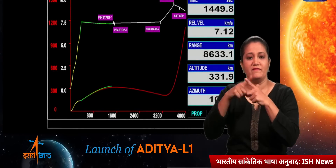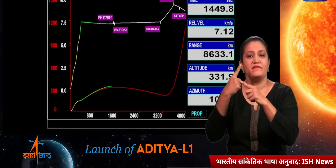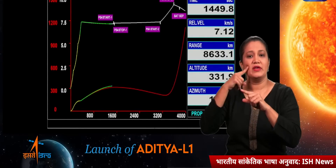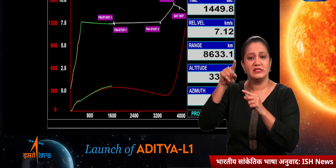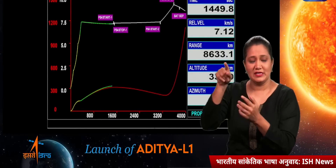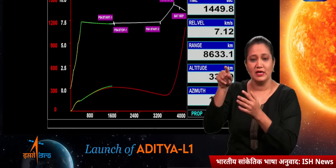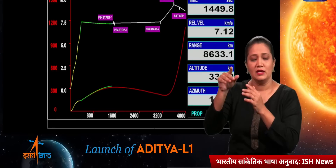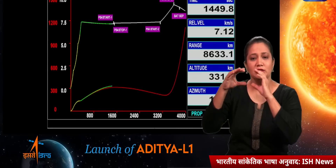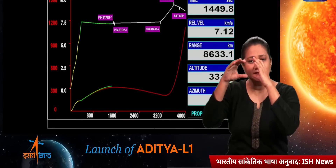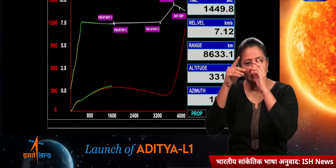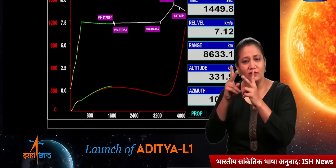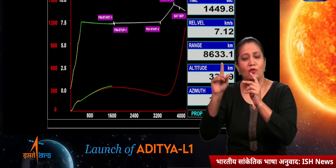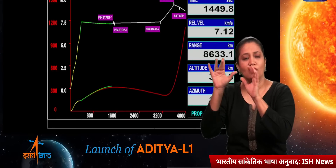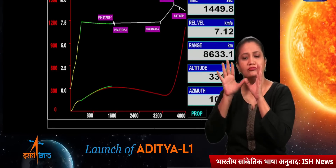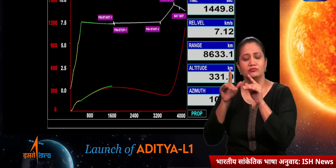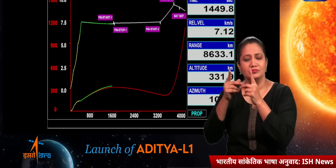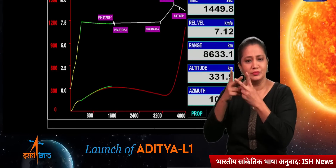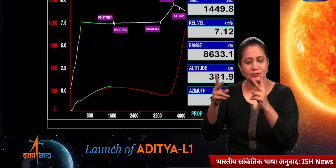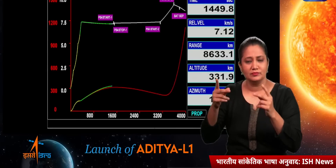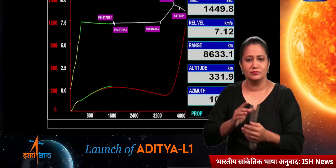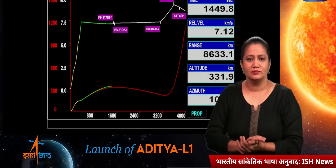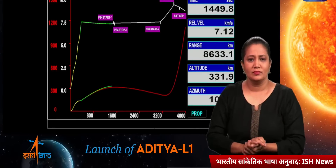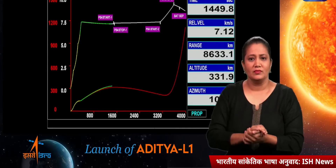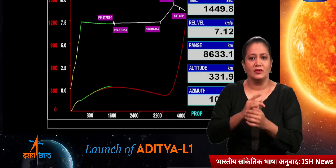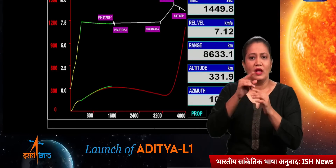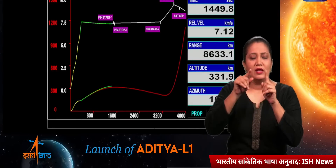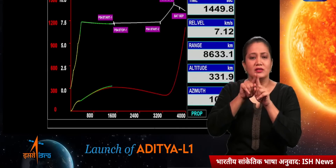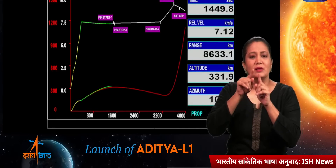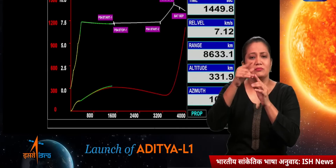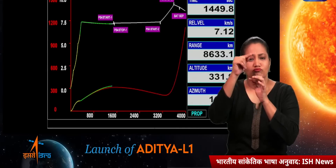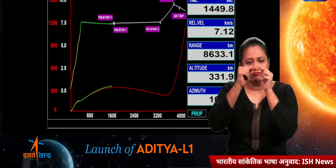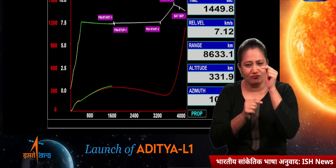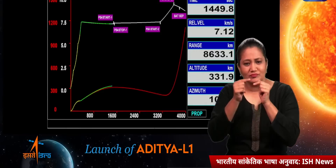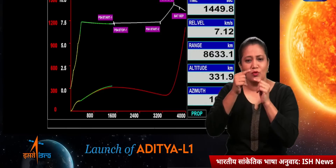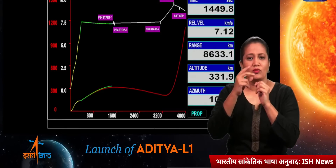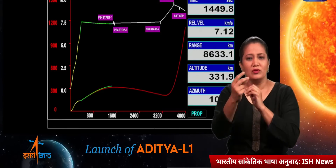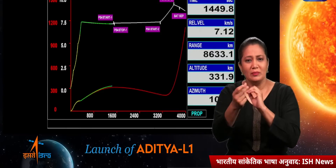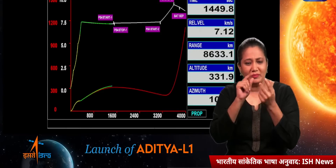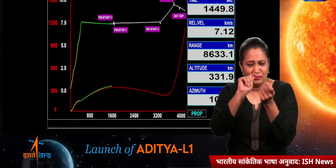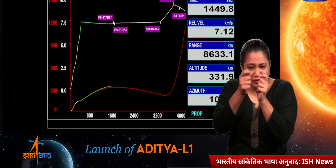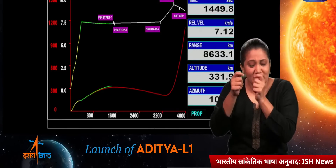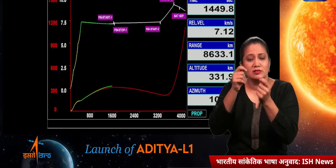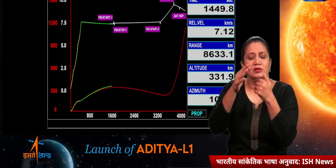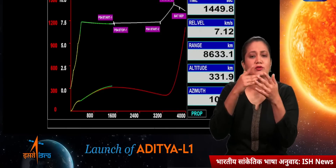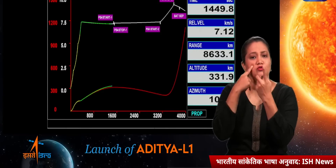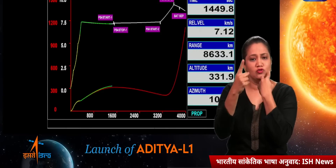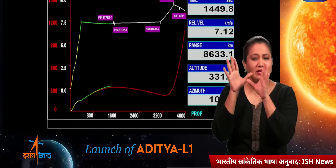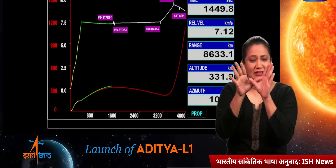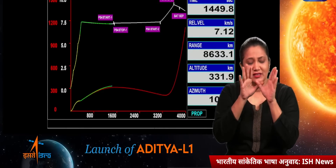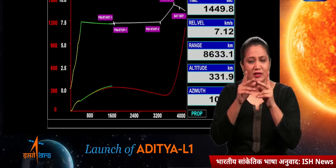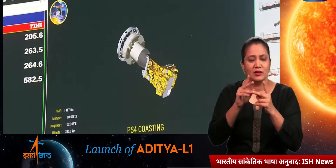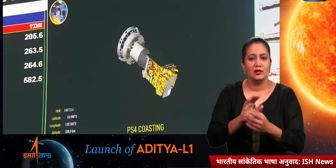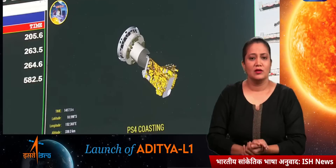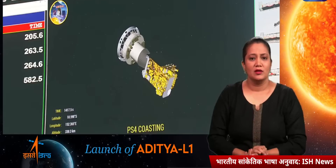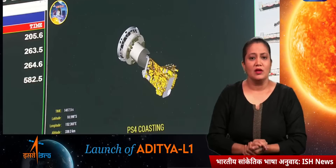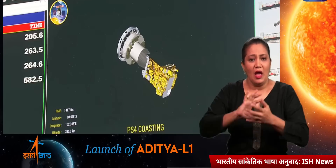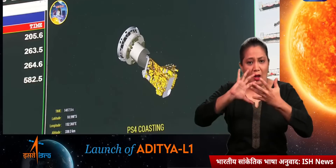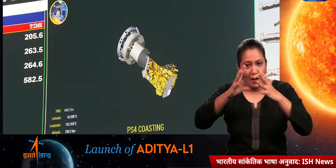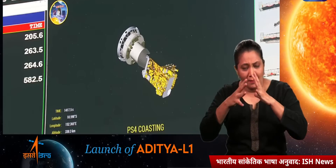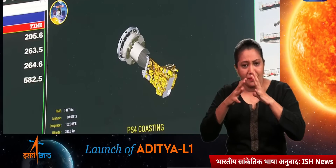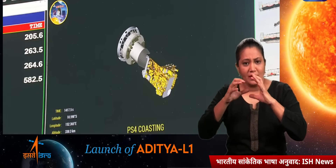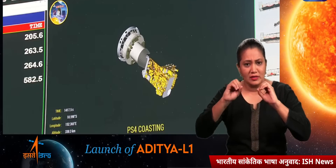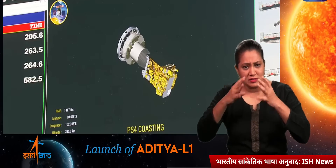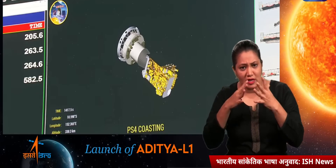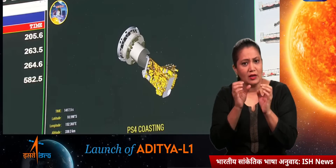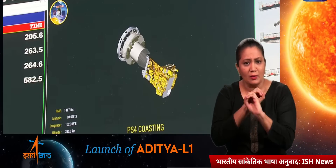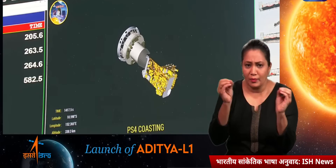इसमें यान में होने वाले त्वरण के बदलाव को मापा जाता है और इससे पता लगाया जाता है कि यान के इंजन में शुरुआत हुई